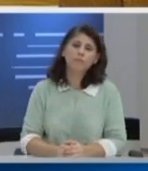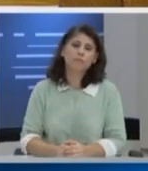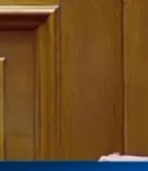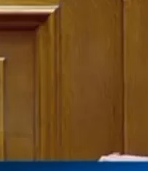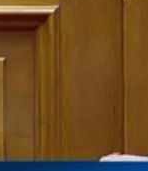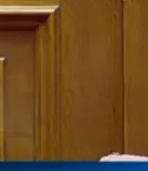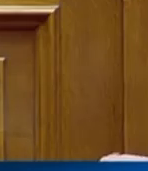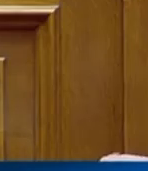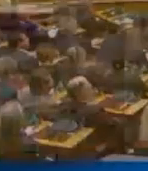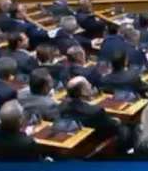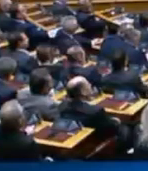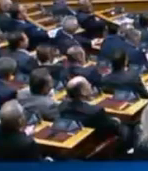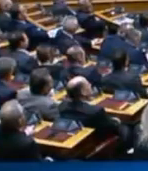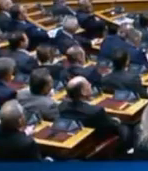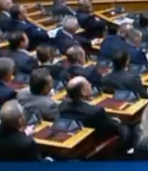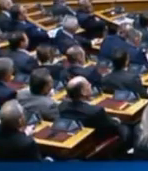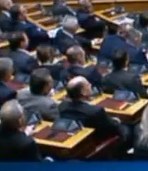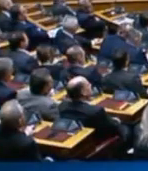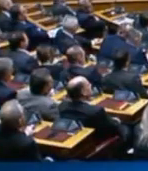Κυρίες και κύριοι βουλευτές,